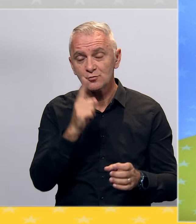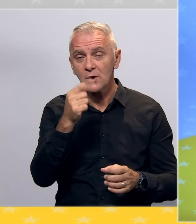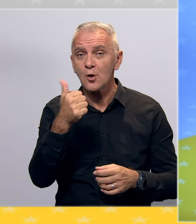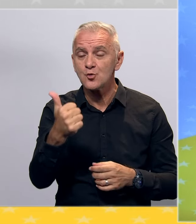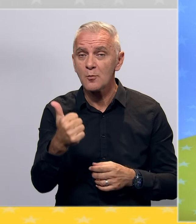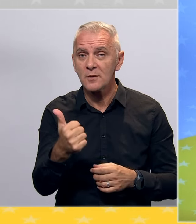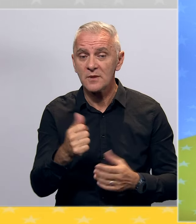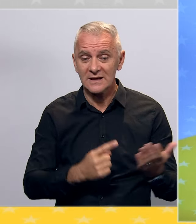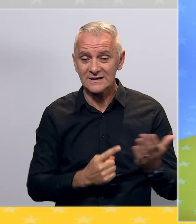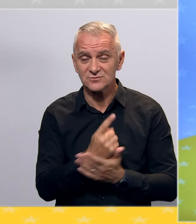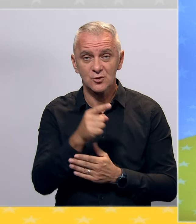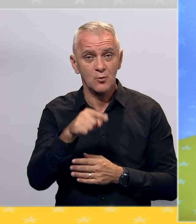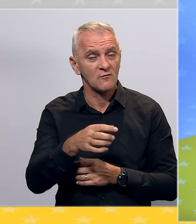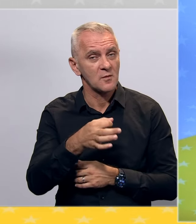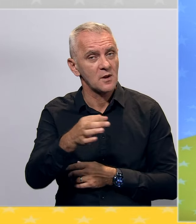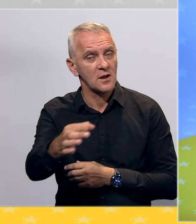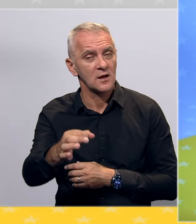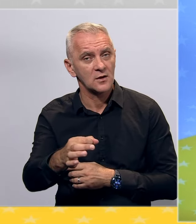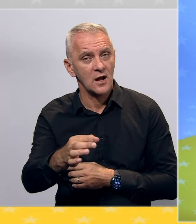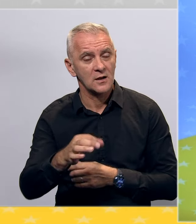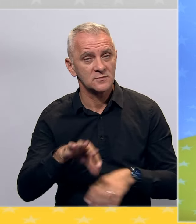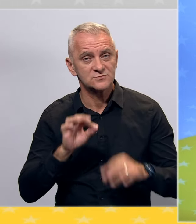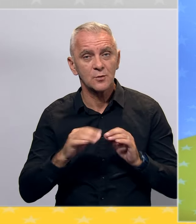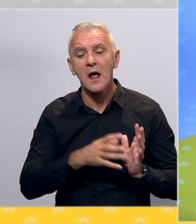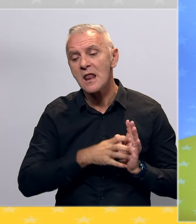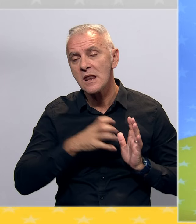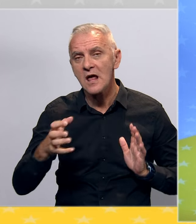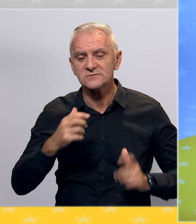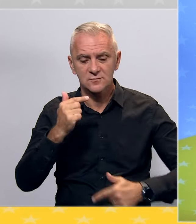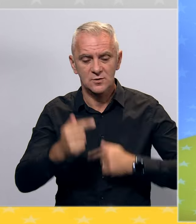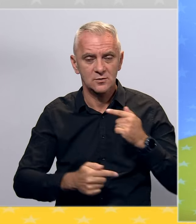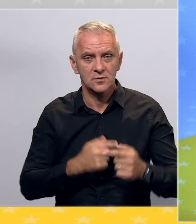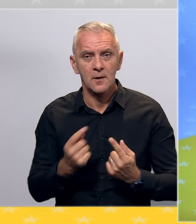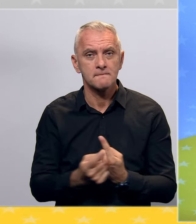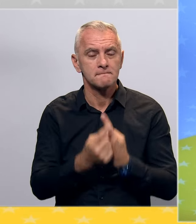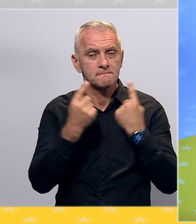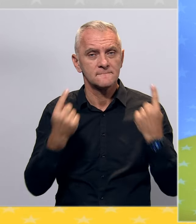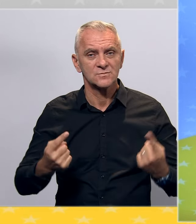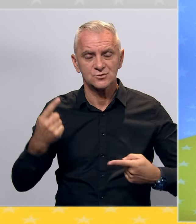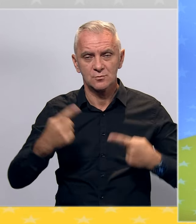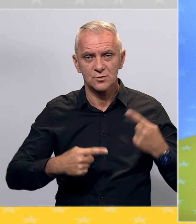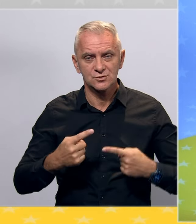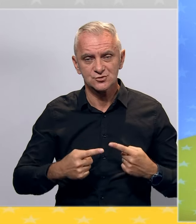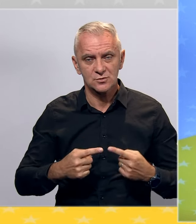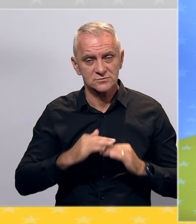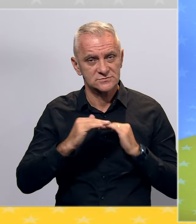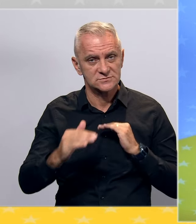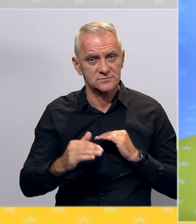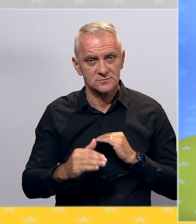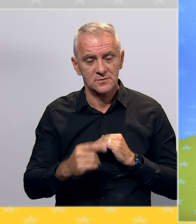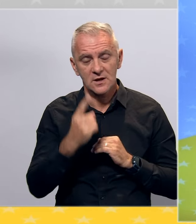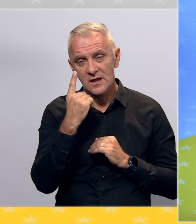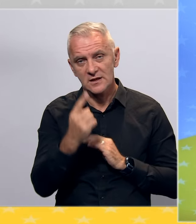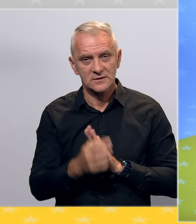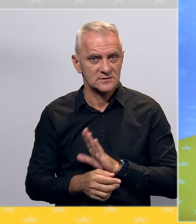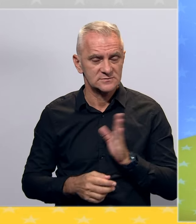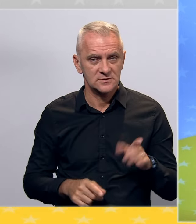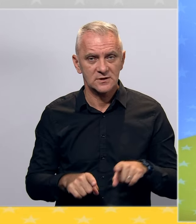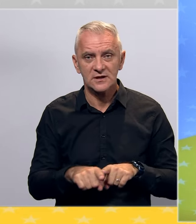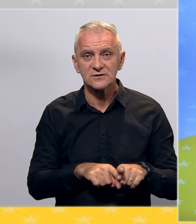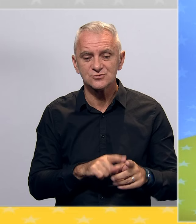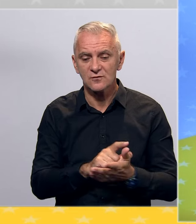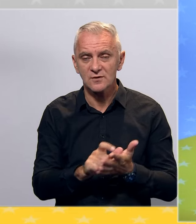na ovim lokalnim izborima nastavimo kontinuitet postojanja na političkoj sceni. S jedne strane istovremeno